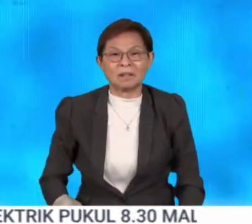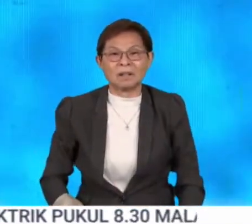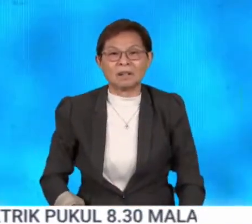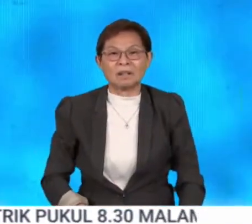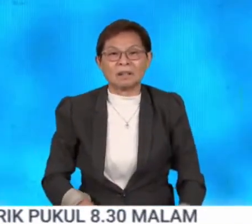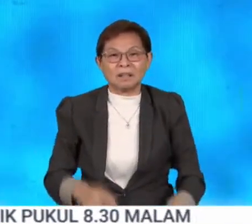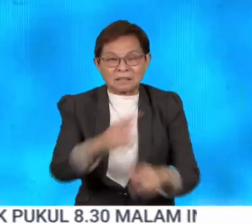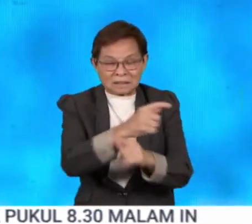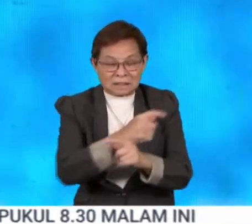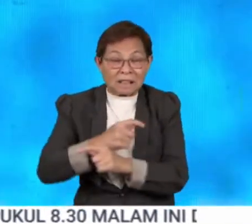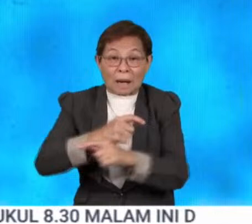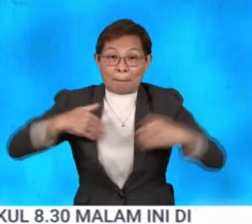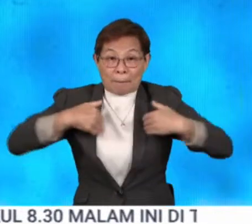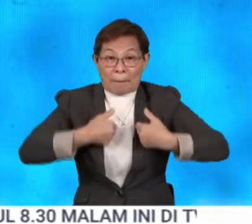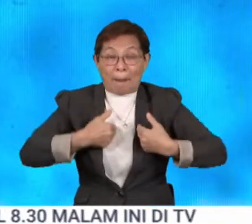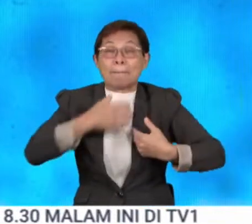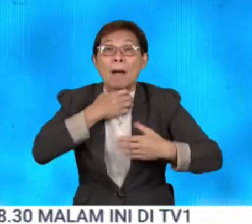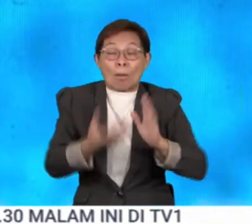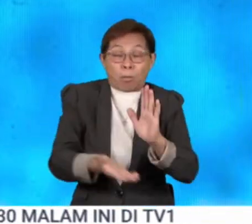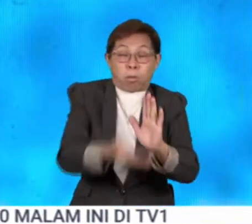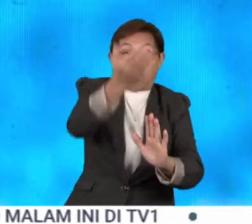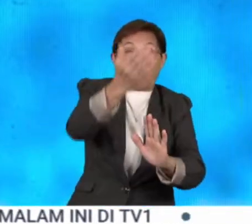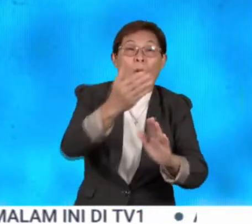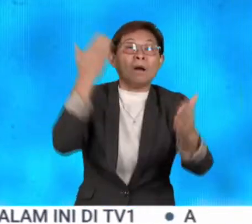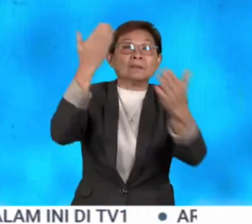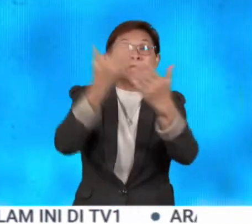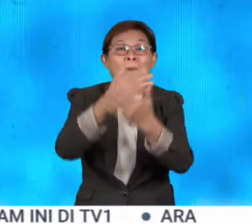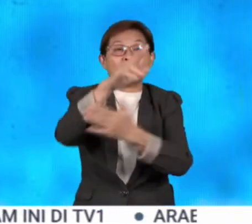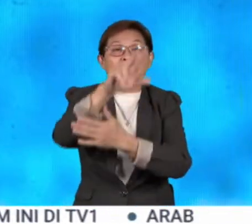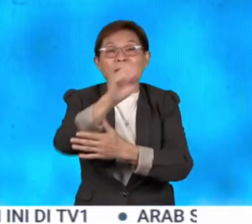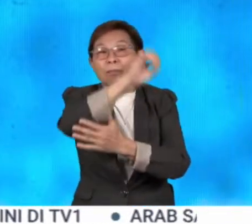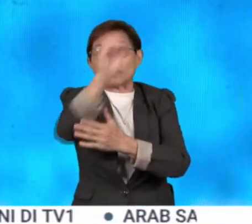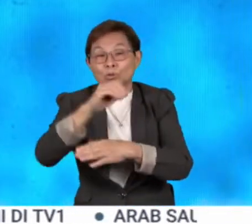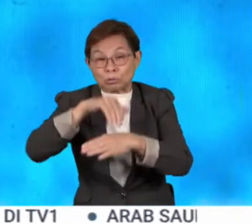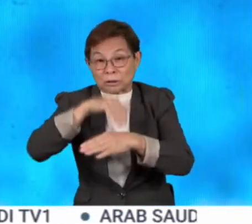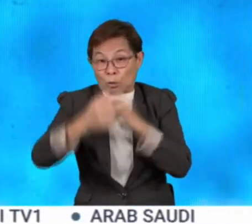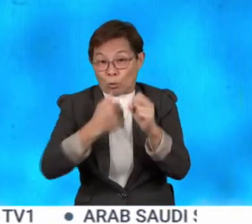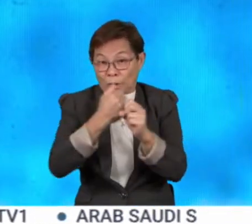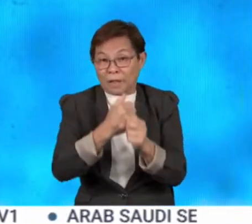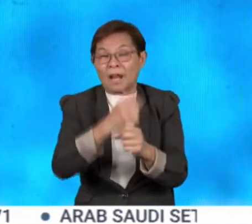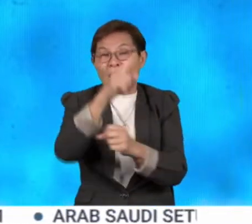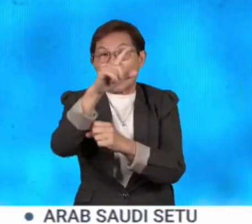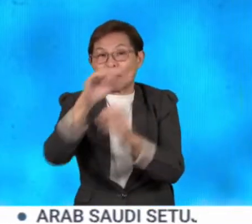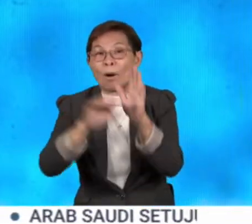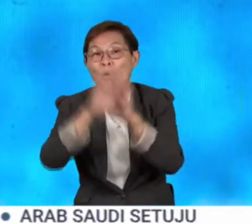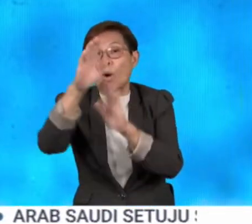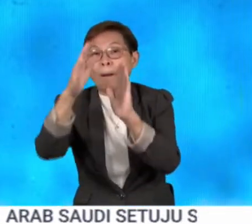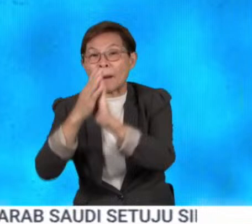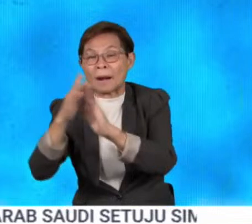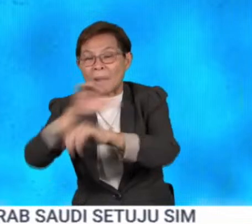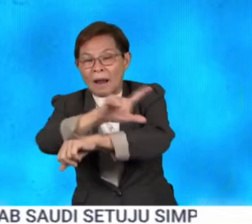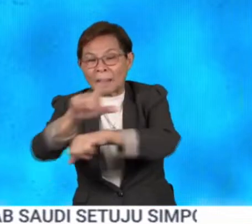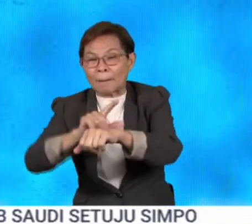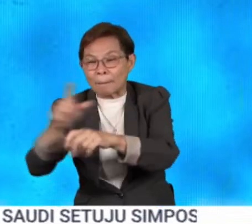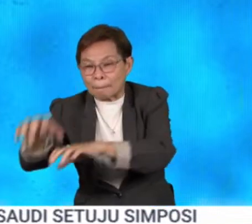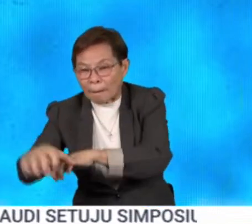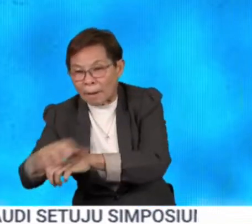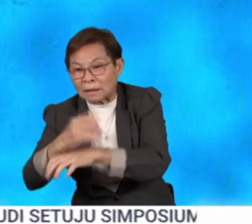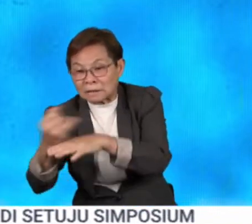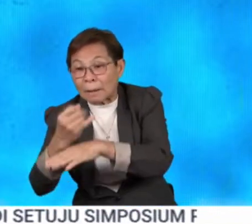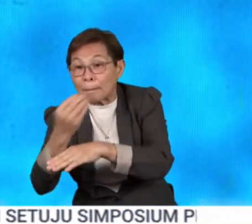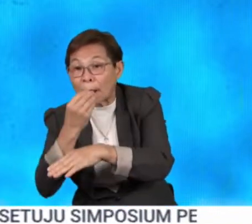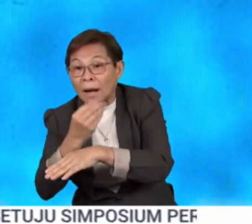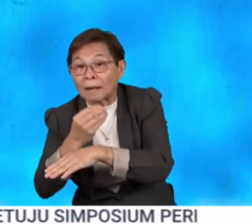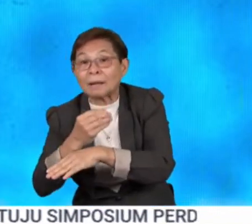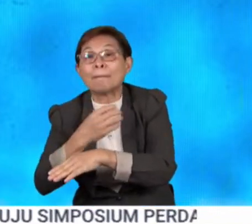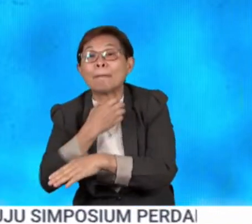Bekalan ternakan korban di Perak dijangka meningkat sehingga 30% tahun ini. Exco Pembangunan Luar Bandar, Pelarangan, Pertanian dan Industri Makanan